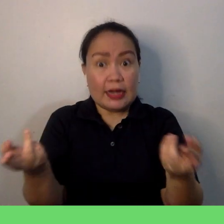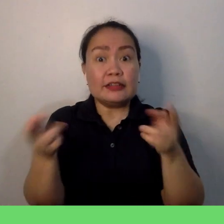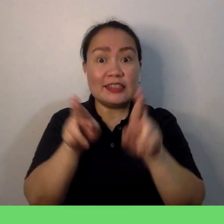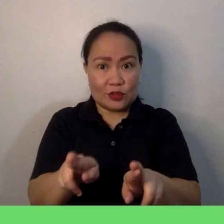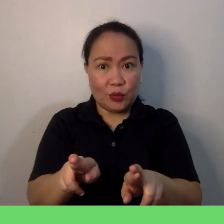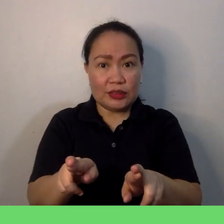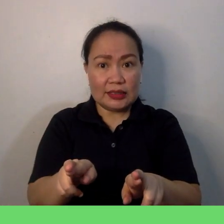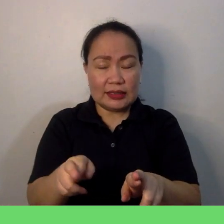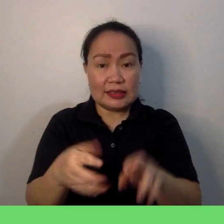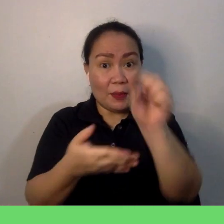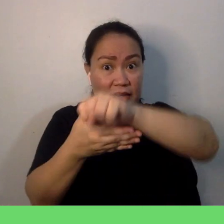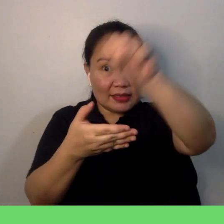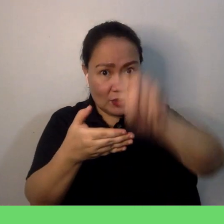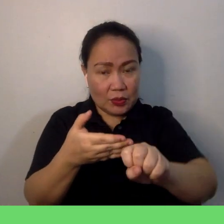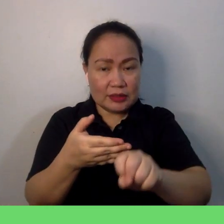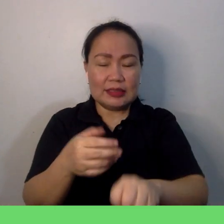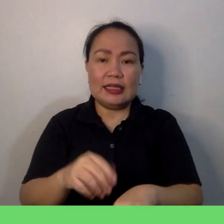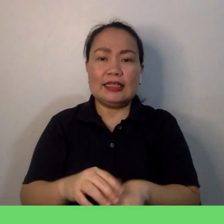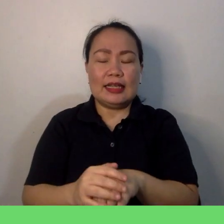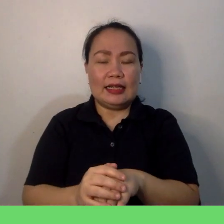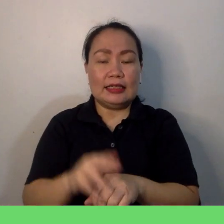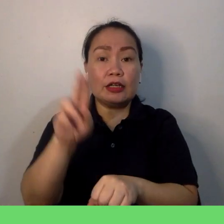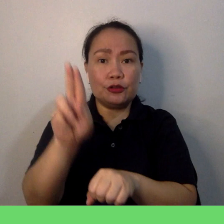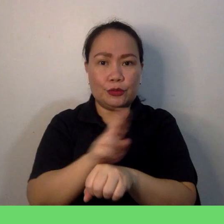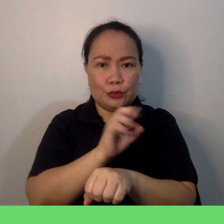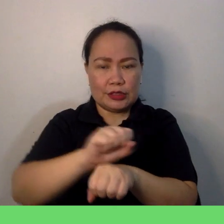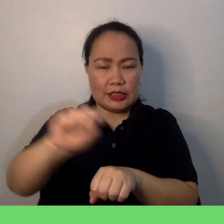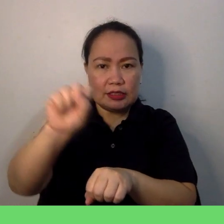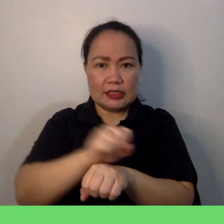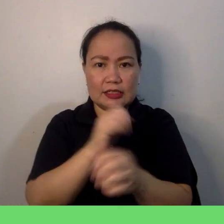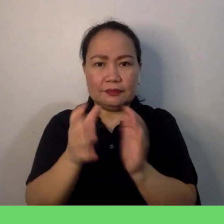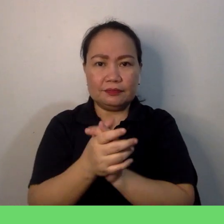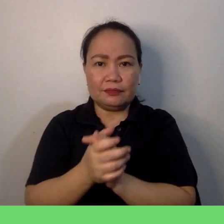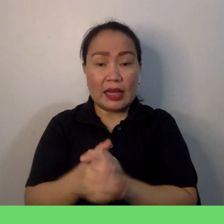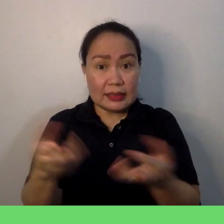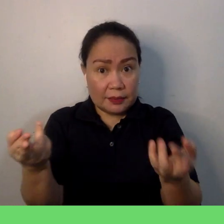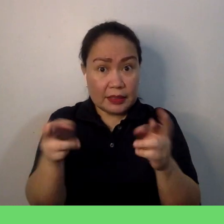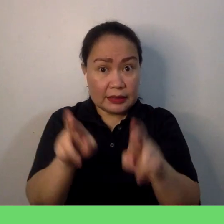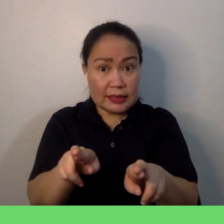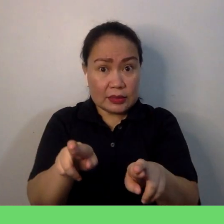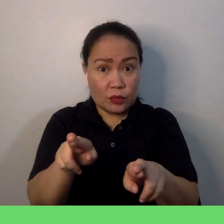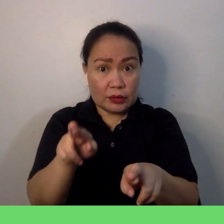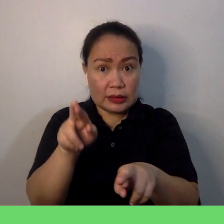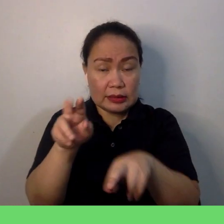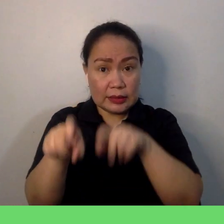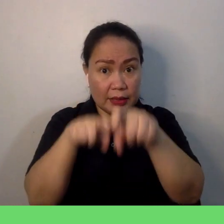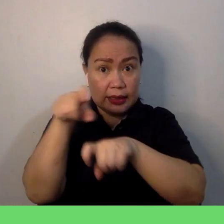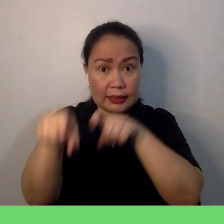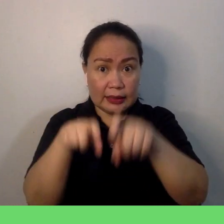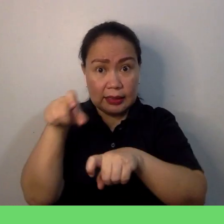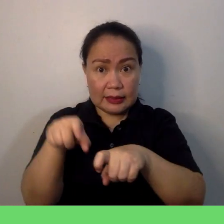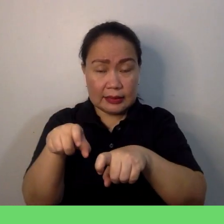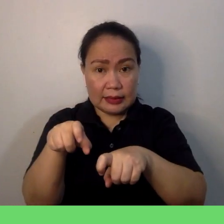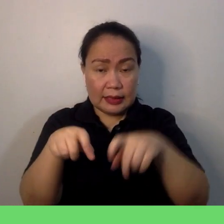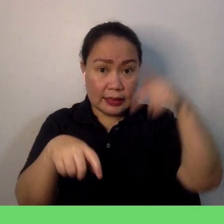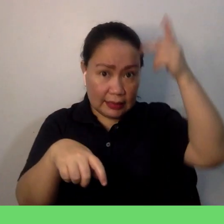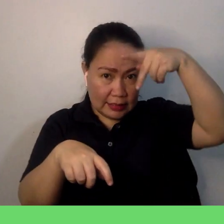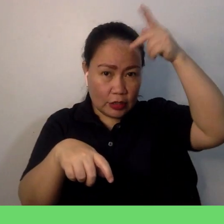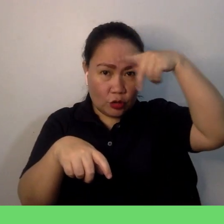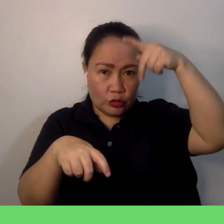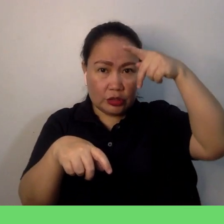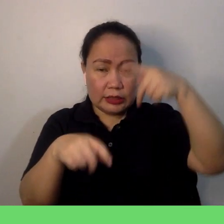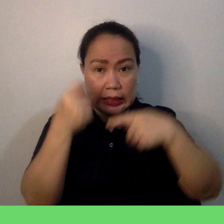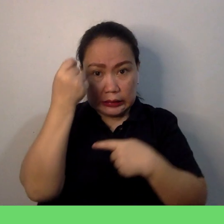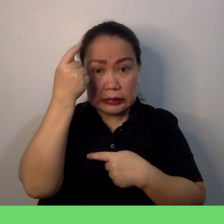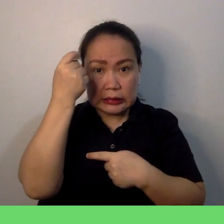nung aptitude test, dun tayo nakikilala o dun nababasa nung psychologist kung anong klase o paano